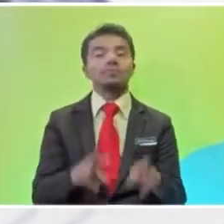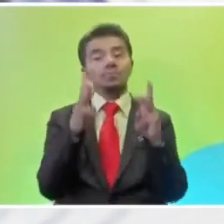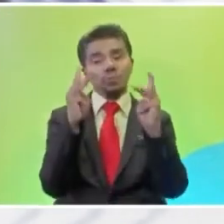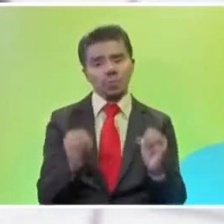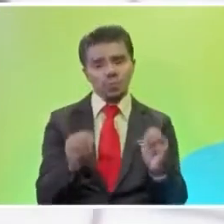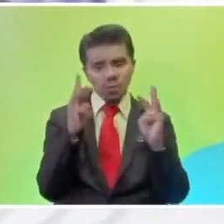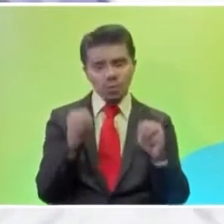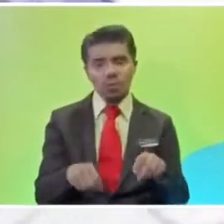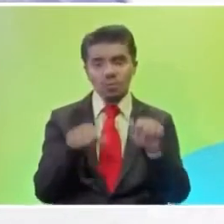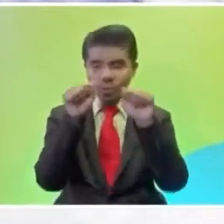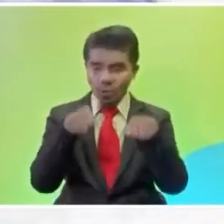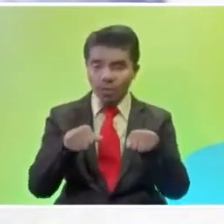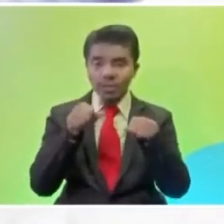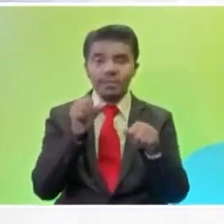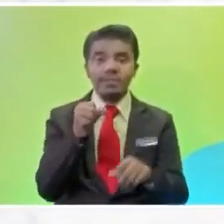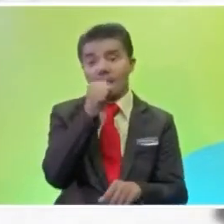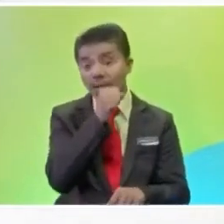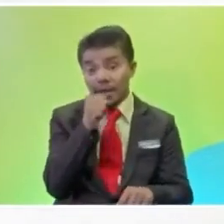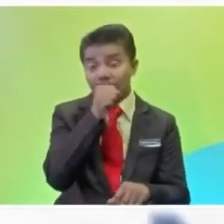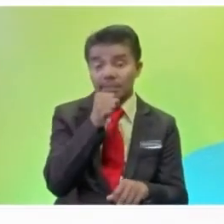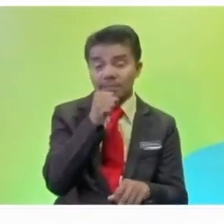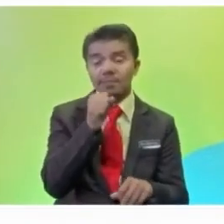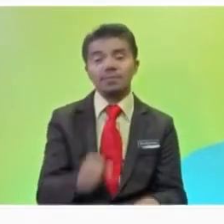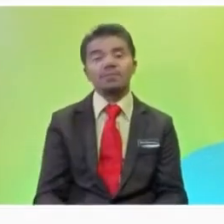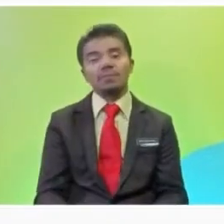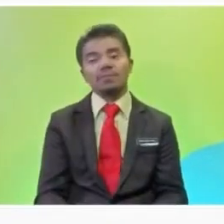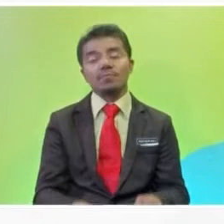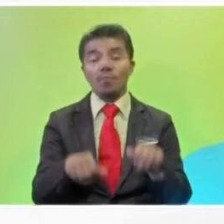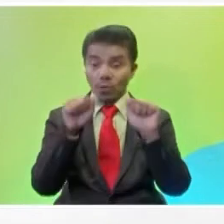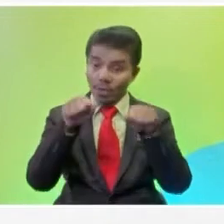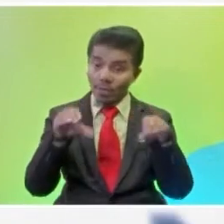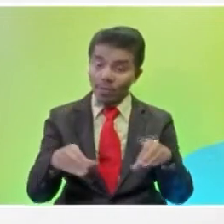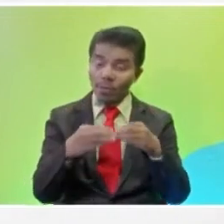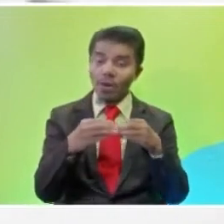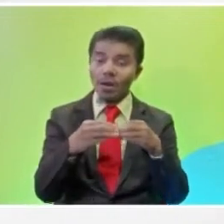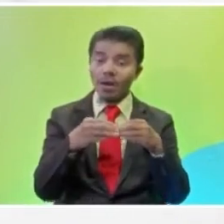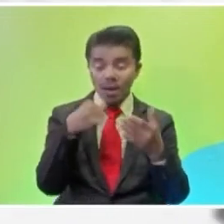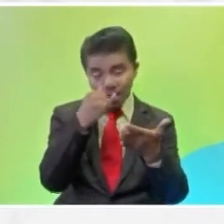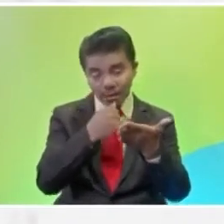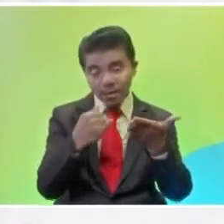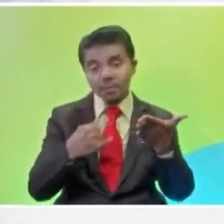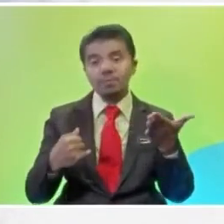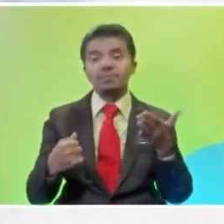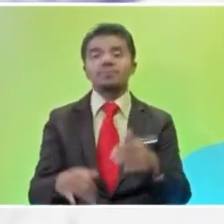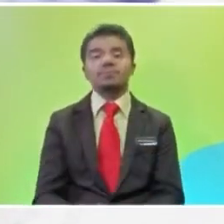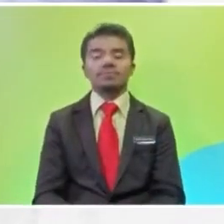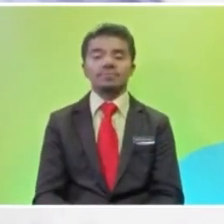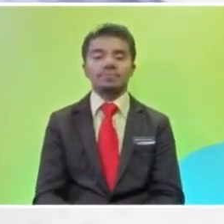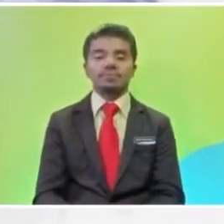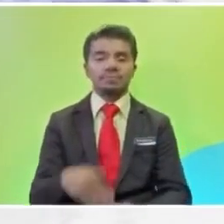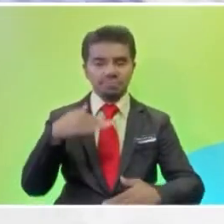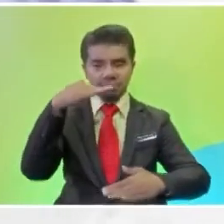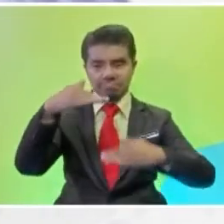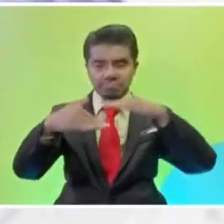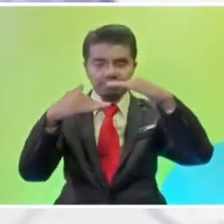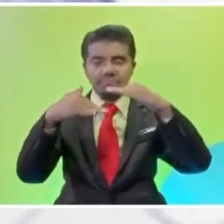menunjukkan contoh semua hasil kerja murid ini tadi kita perlu pertimbangkan untuk kita Letakkan tahap penguasaan murid